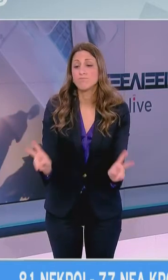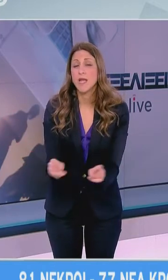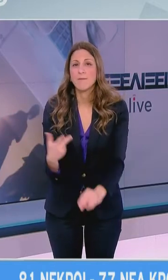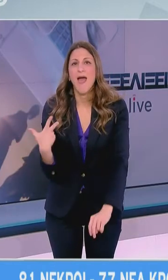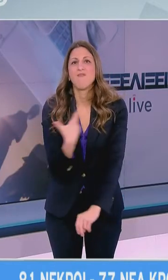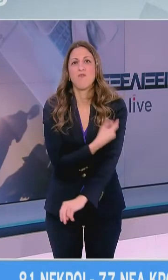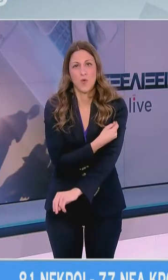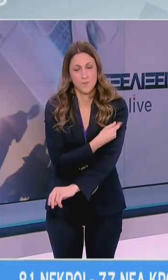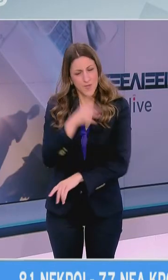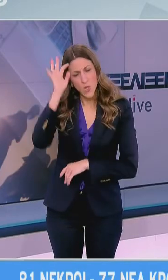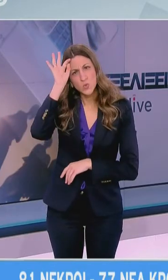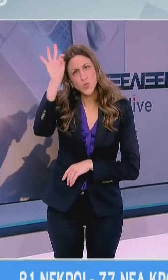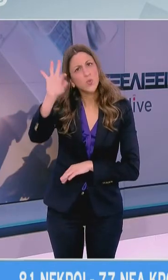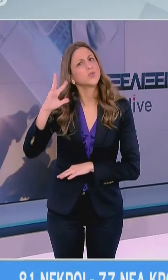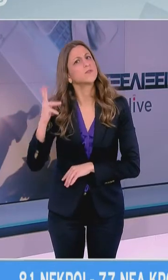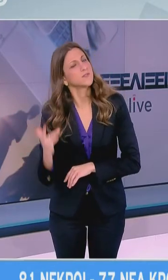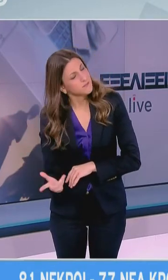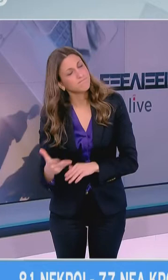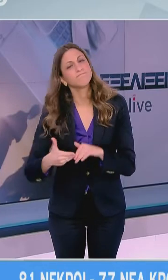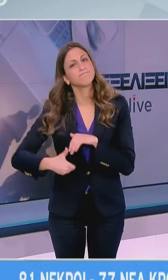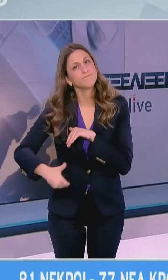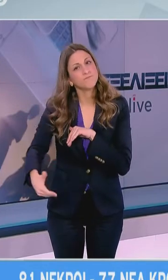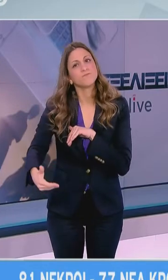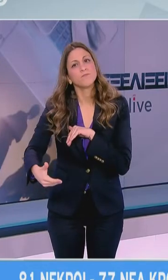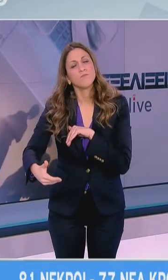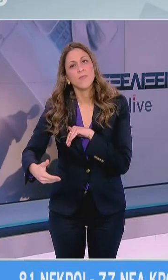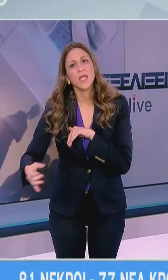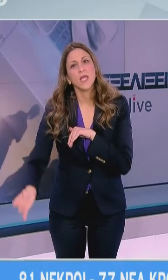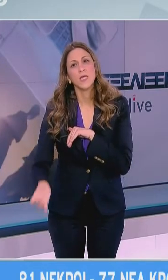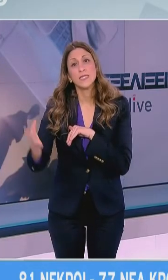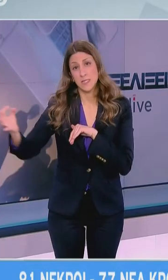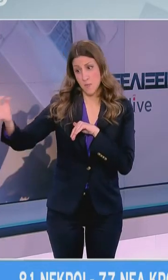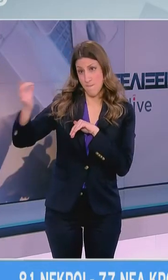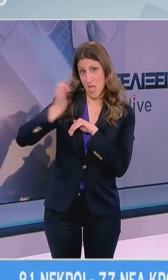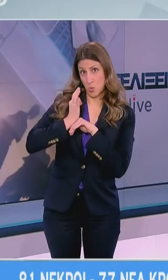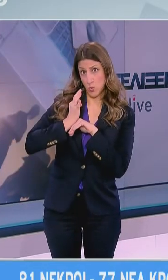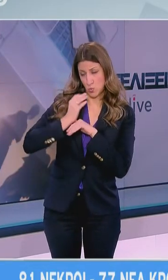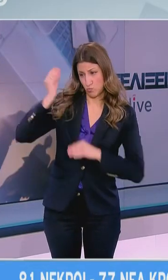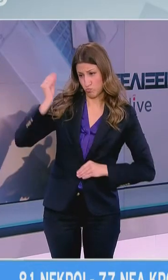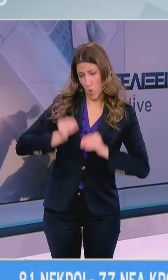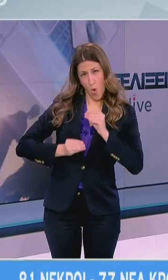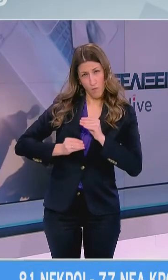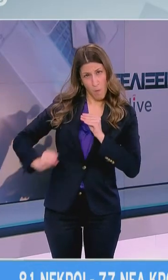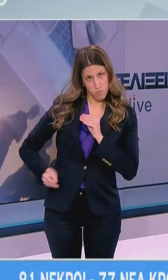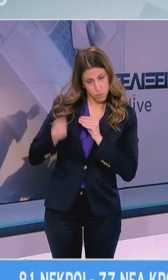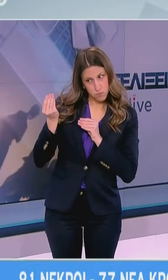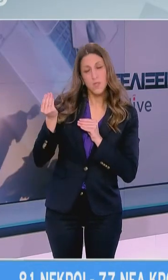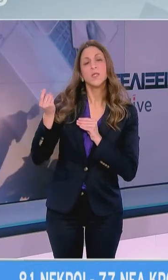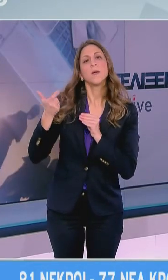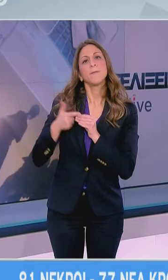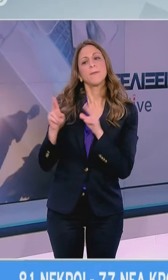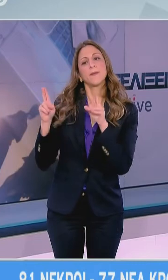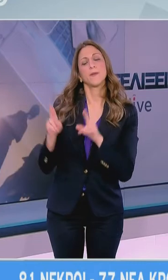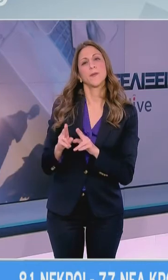εμβολίου. Στόχος της δράσης είναι η αντιμετώπιση των συνεπειών που έχει επιφέρει και θα επιφέρει η πανδημία, όπως η